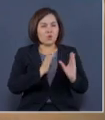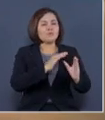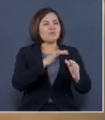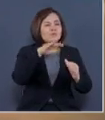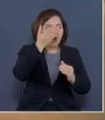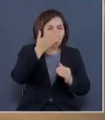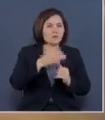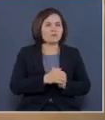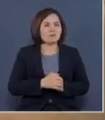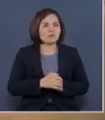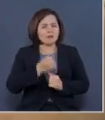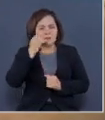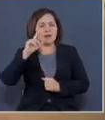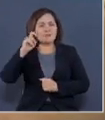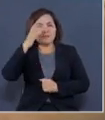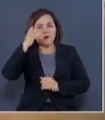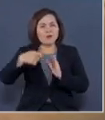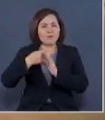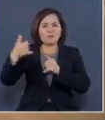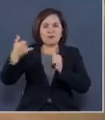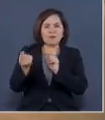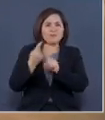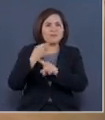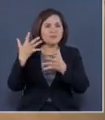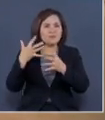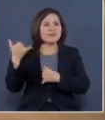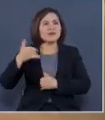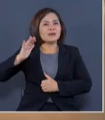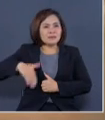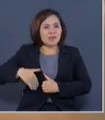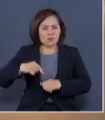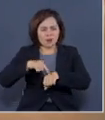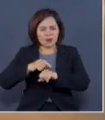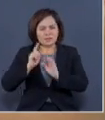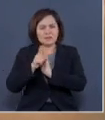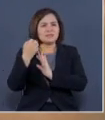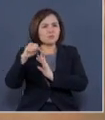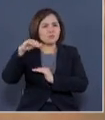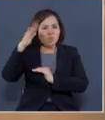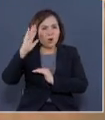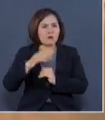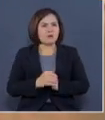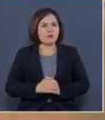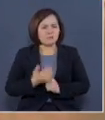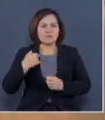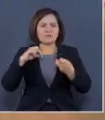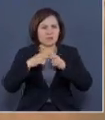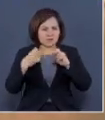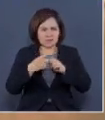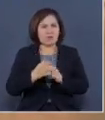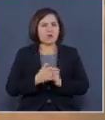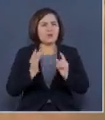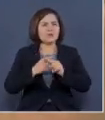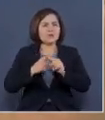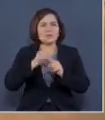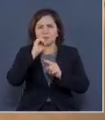รกเนี่ยมันก็ไปกลับบ้านไม่ได้เพราะว่าไม่มีคนมาเปลี่ยนเวรพอมาสายไป10กว่านาทีเริ่มมีน้ำโหเกิดขึ้นนี่ผู้บาดเจ็บเ